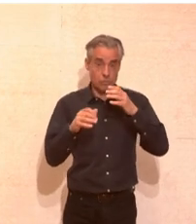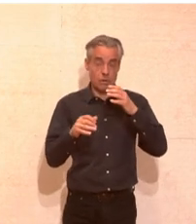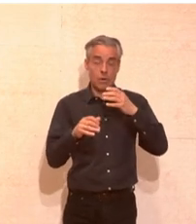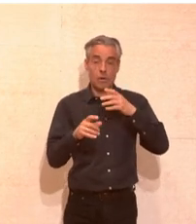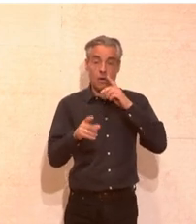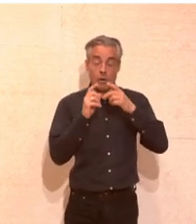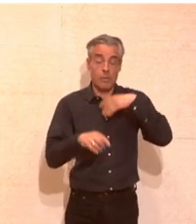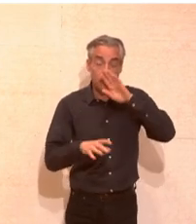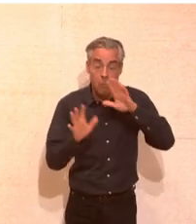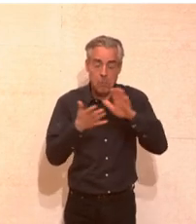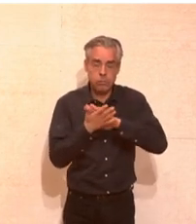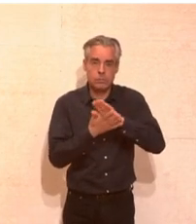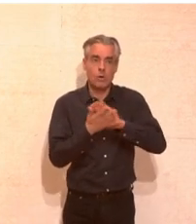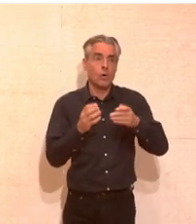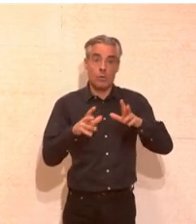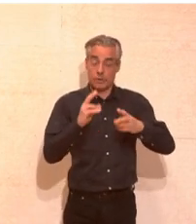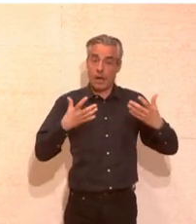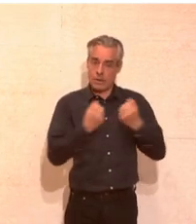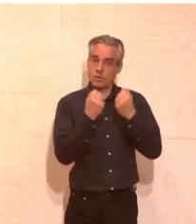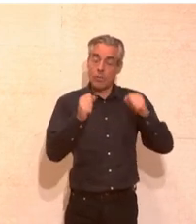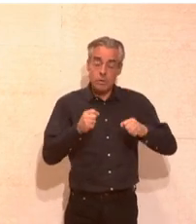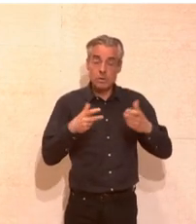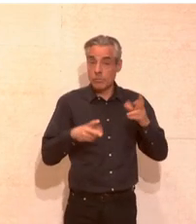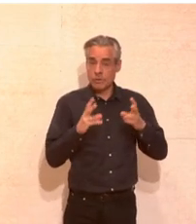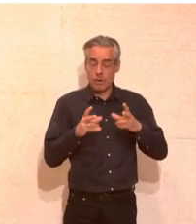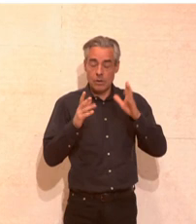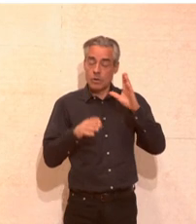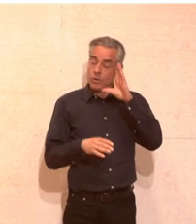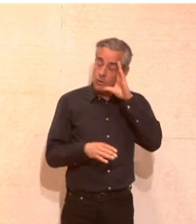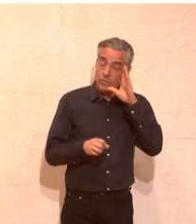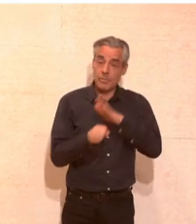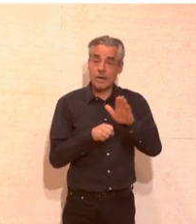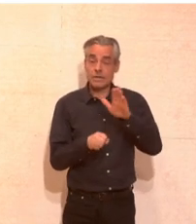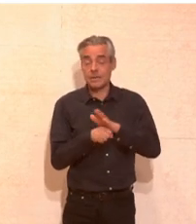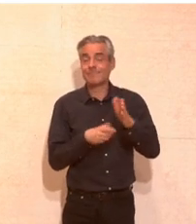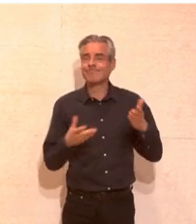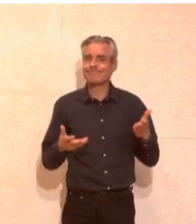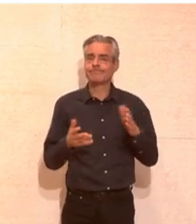etc. Voire, vous pouvez avoir un accident parce que vous n'avez pas assez dormi. Et